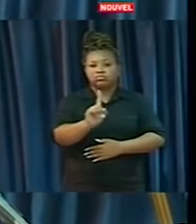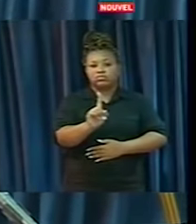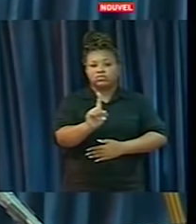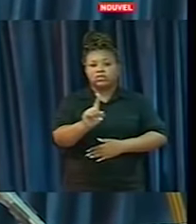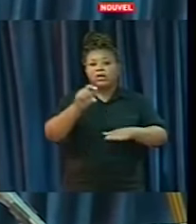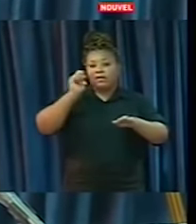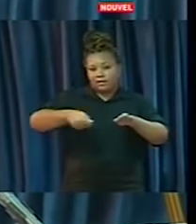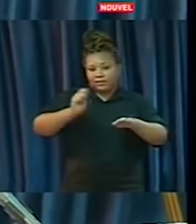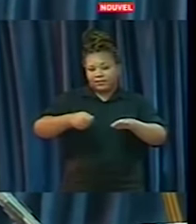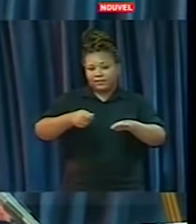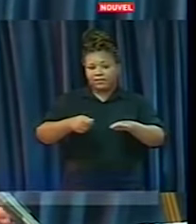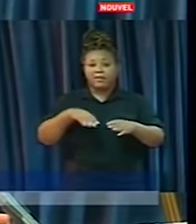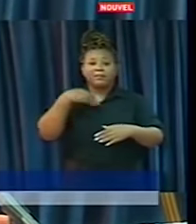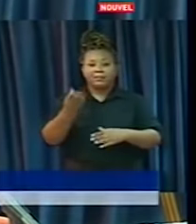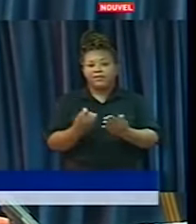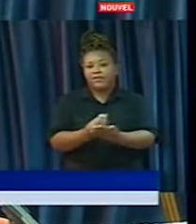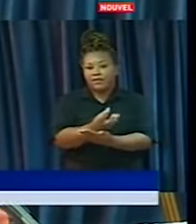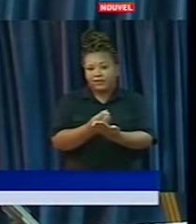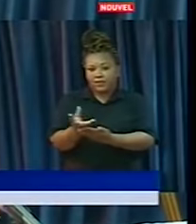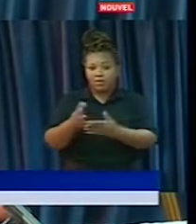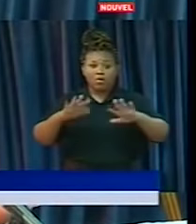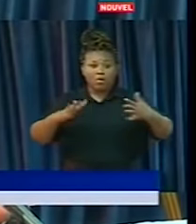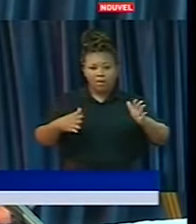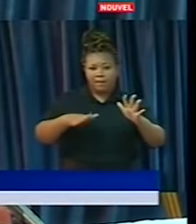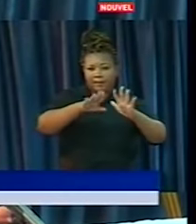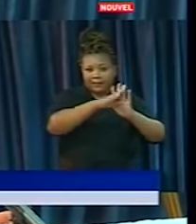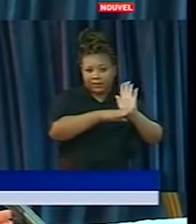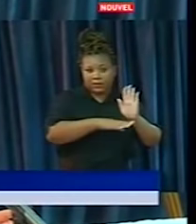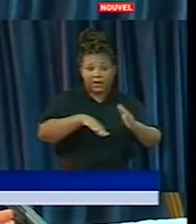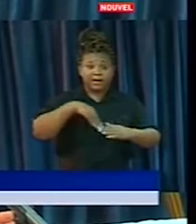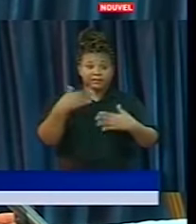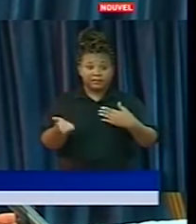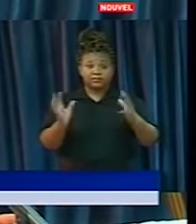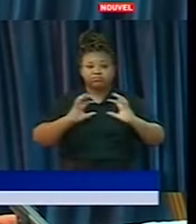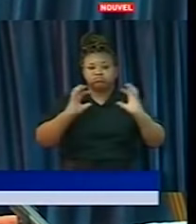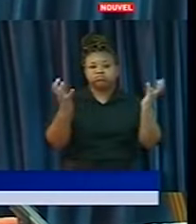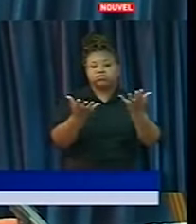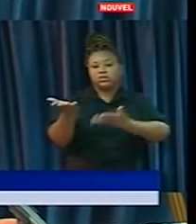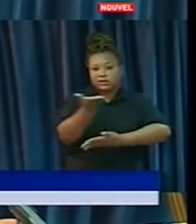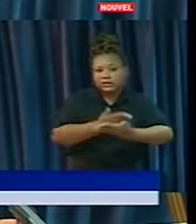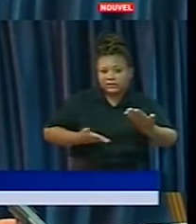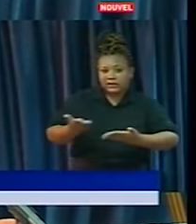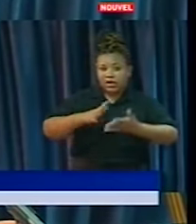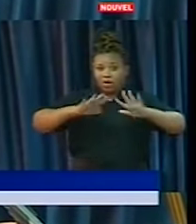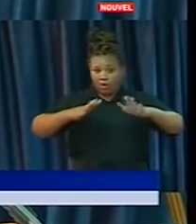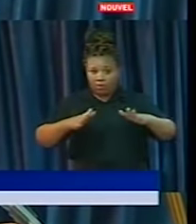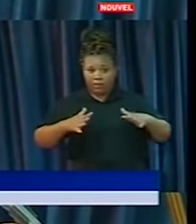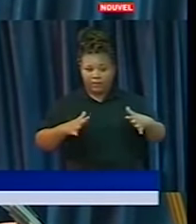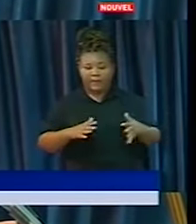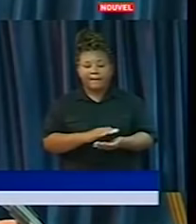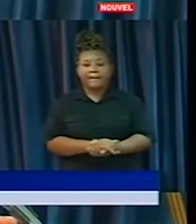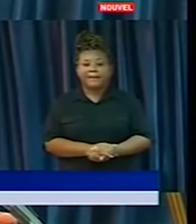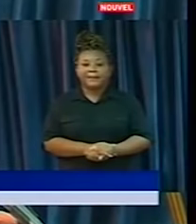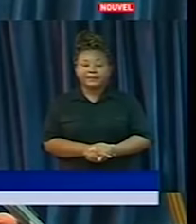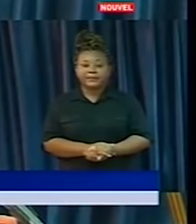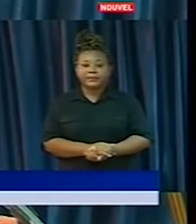l'adresse budgétaire et après entrer dans le débat avec l'Assemblée, le mérite budget qui